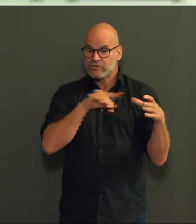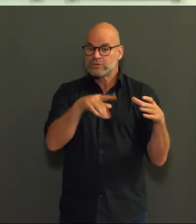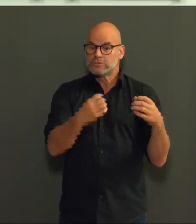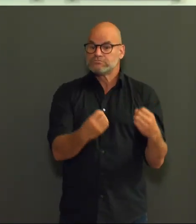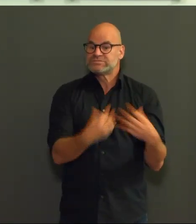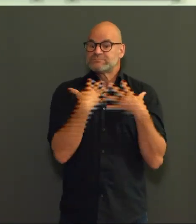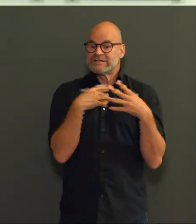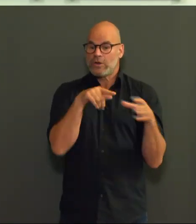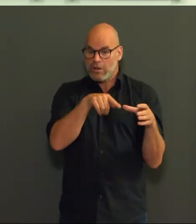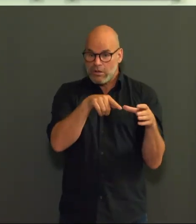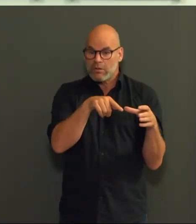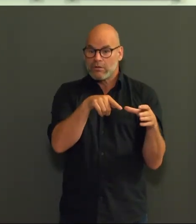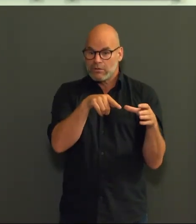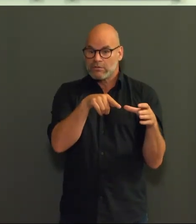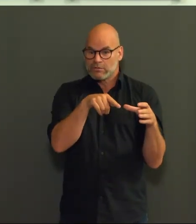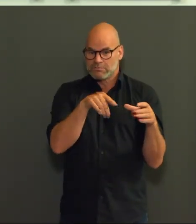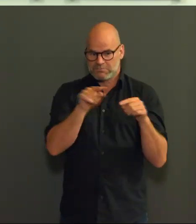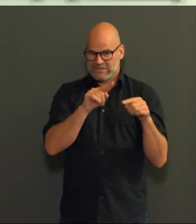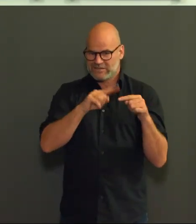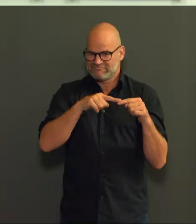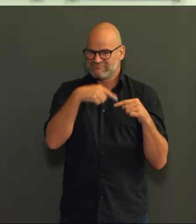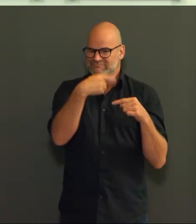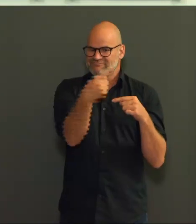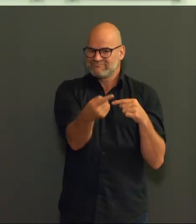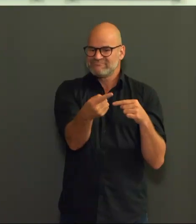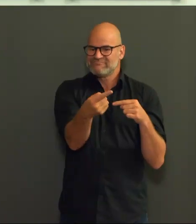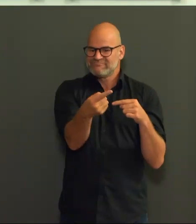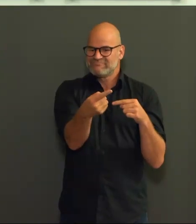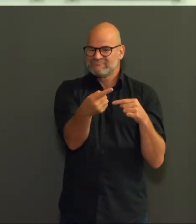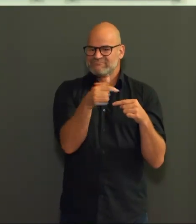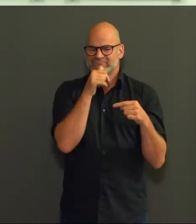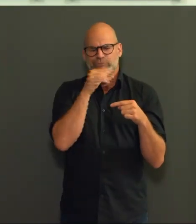kan groen kleuren op de Europese kaart.